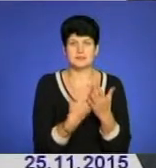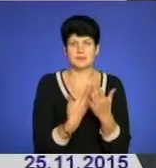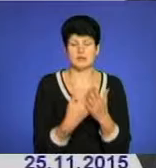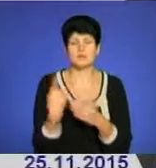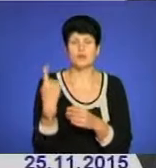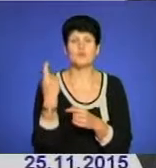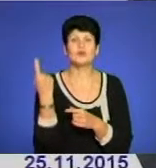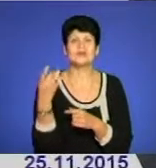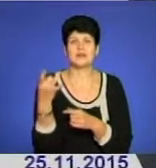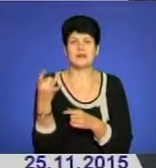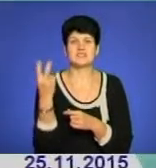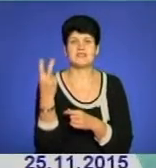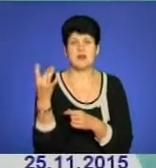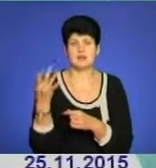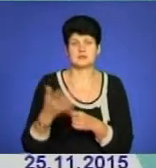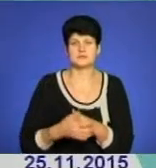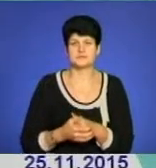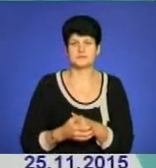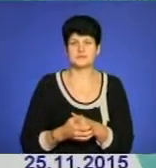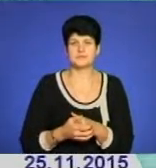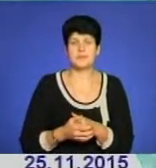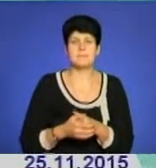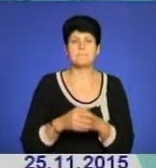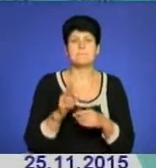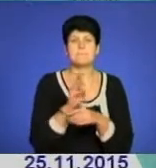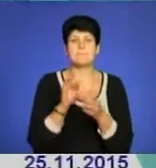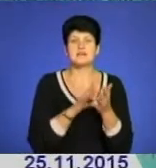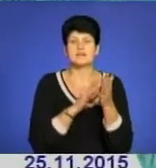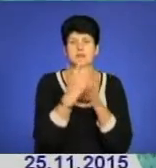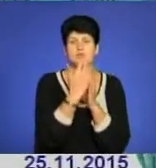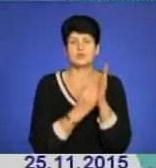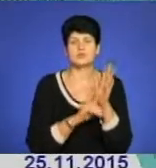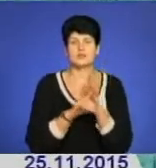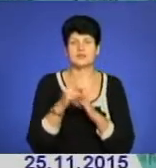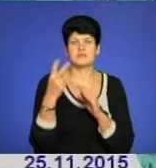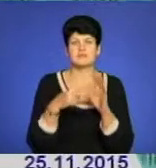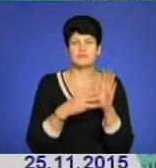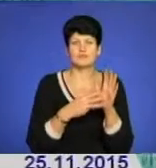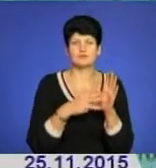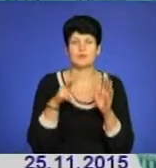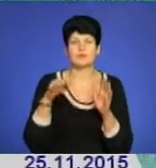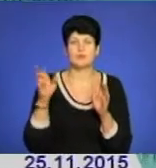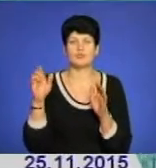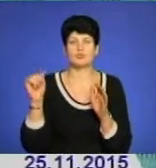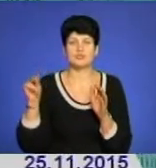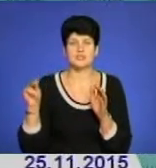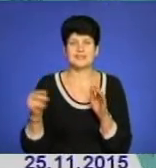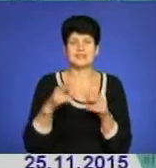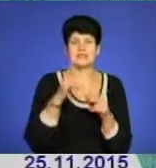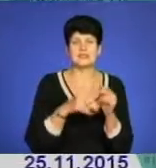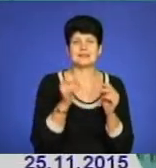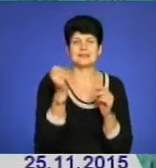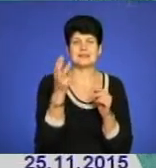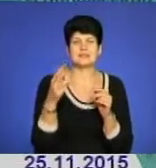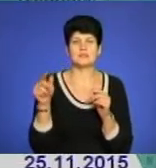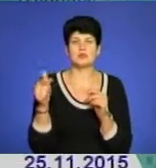області один раз, два рази. Мандрівна програма фестивалю розпочнеться 28 листопада у Бучачі і завершиться 13 грудня